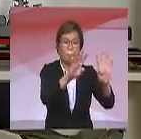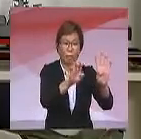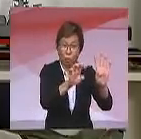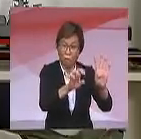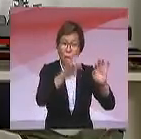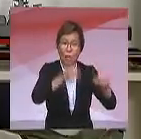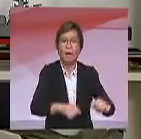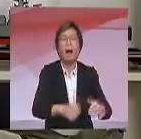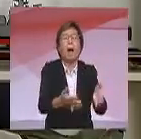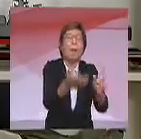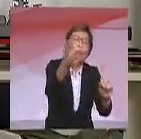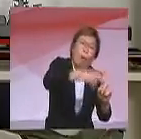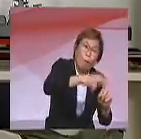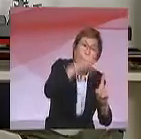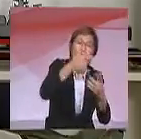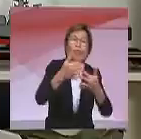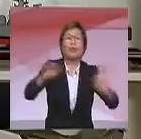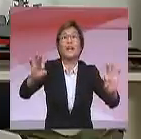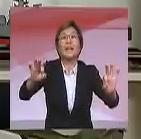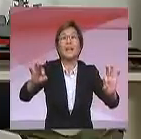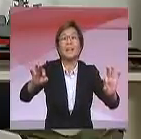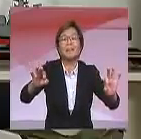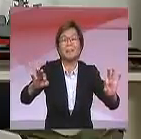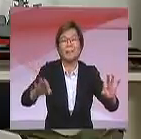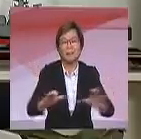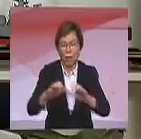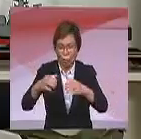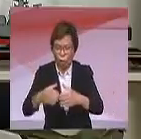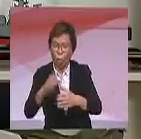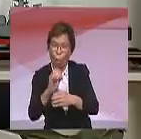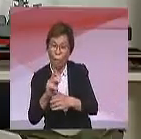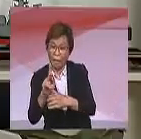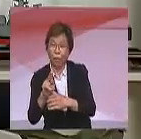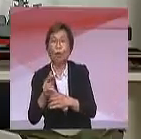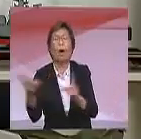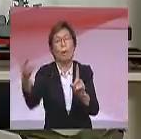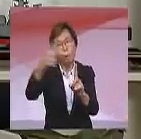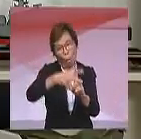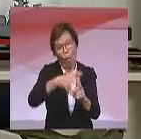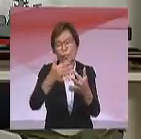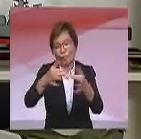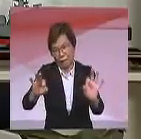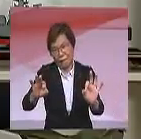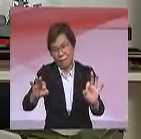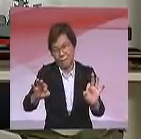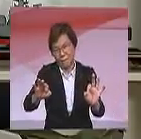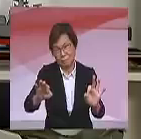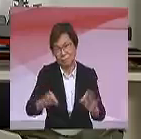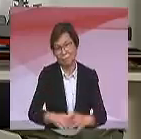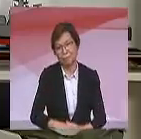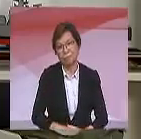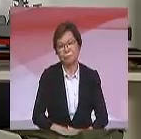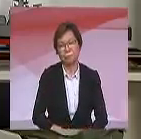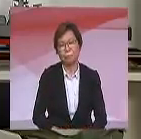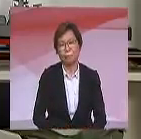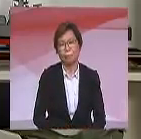permohonan untuk pengecualian. Mereka yang tergolong dalam OKU boleh memohon dan boleh memohon untuk